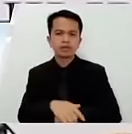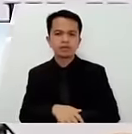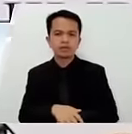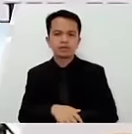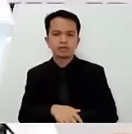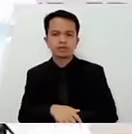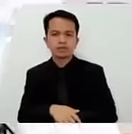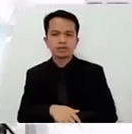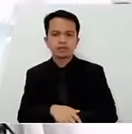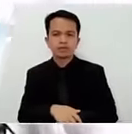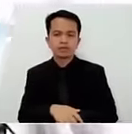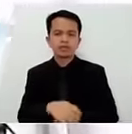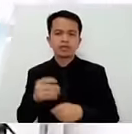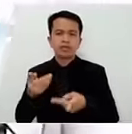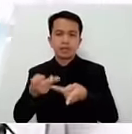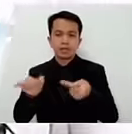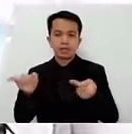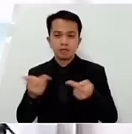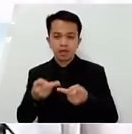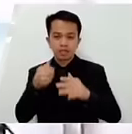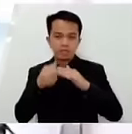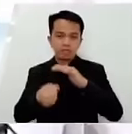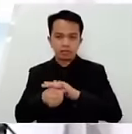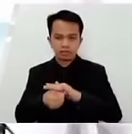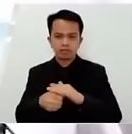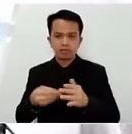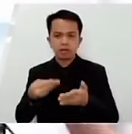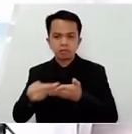Yung lugar kung nagtataguan, bumibili ng sasakyan.